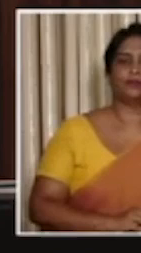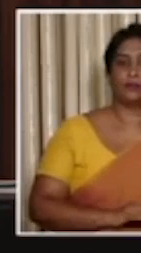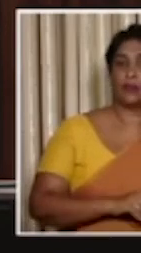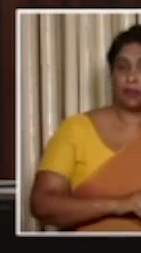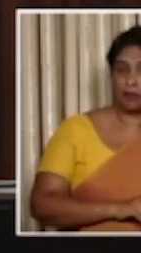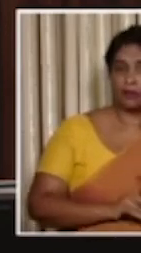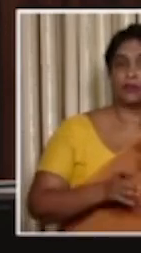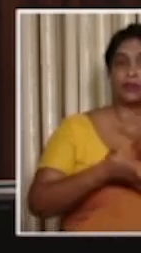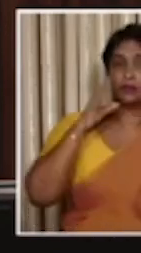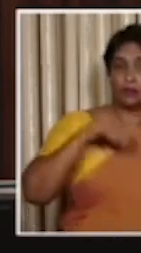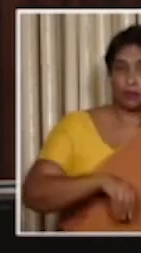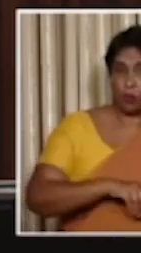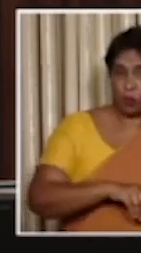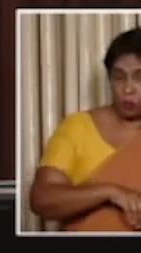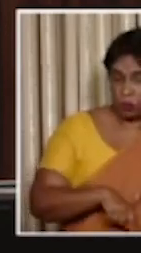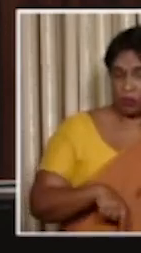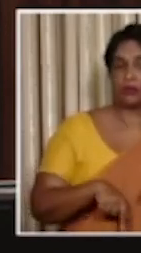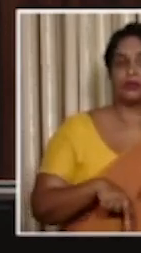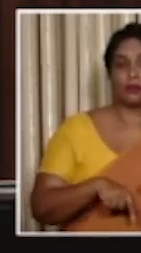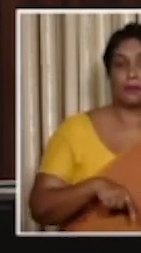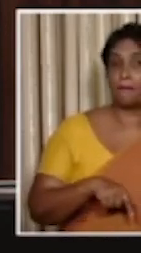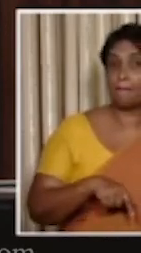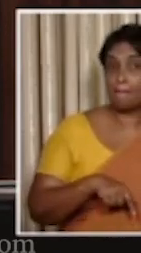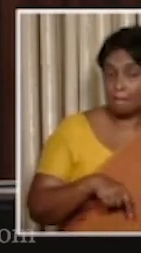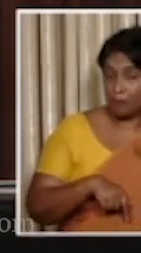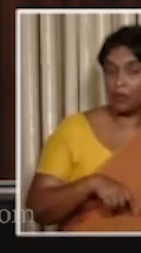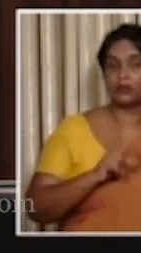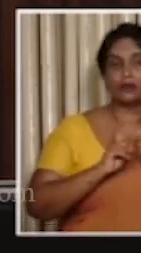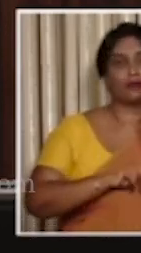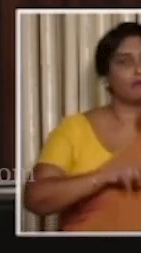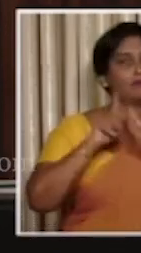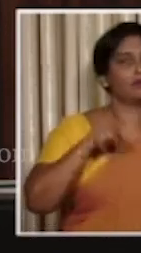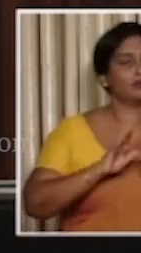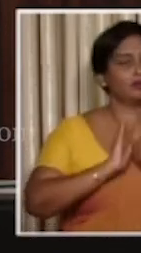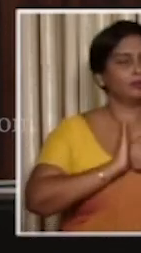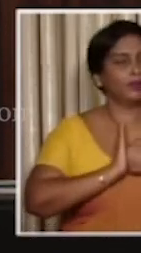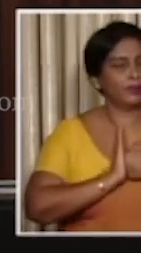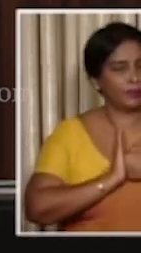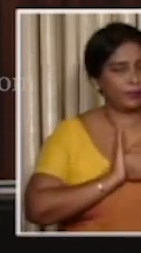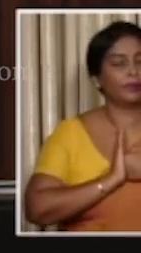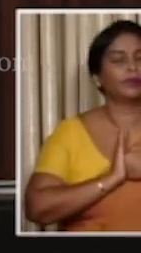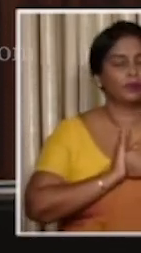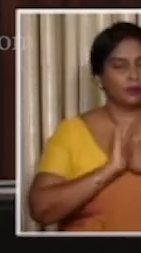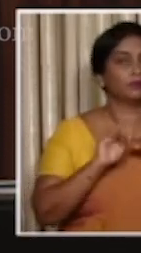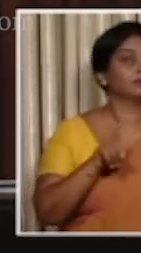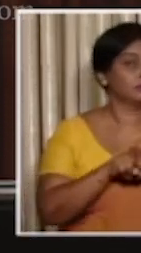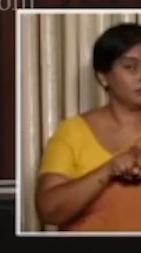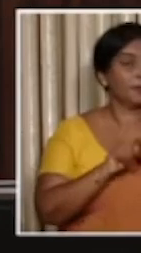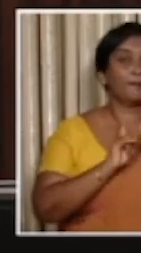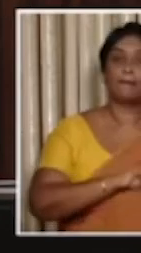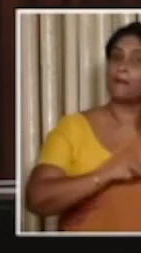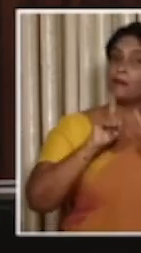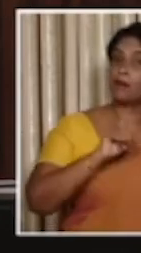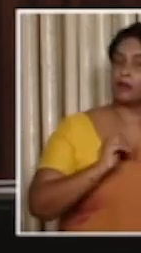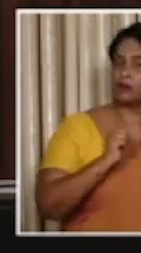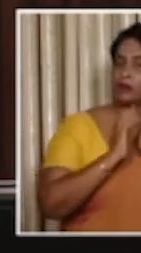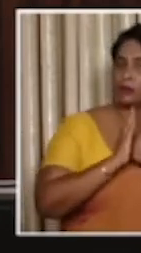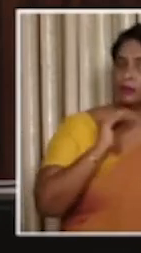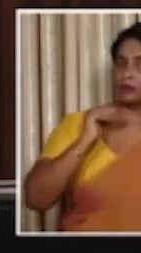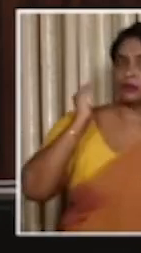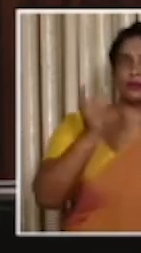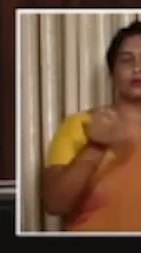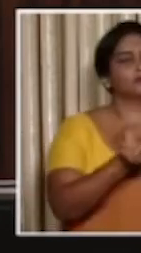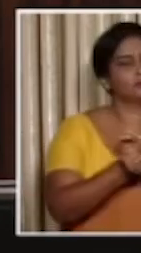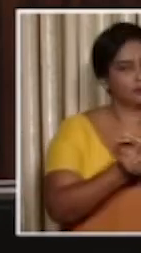එනිසා මේ ජනවරම තුල ප්‍රධාන වශයෙන් තිබෙන මේ පාර්ලිමේන්තුවේ ගෞරවය සහ පාර්ලිමේන්තුවේ උත්තරීතරභාවය ආරක්ෂා